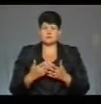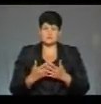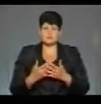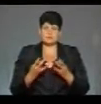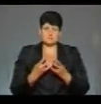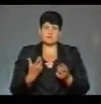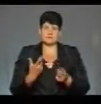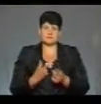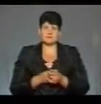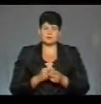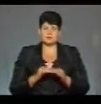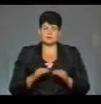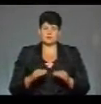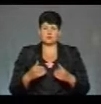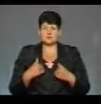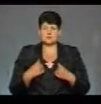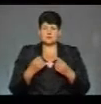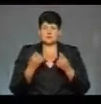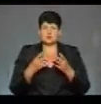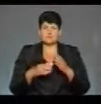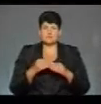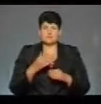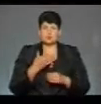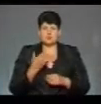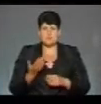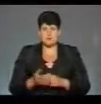доведеться вакцинувати. У нас просто вибору немає.